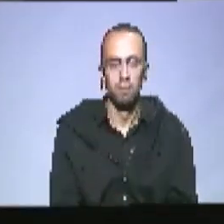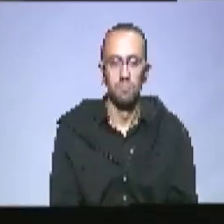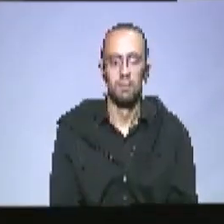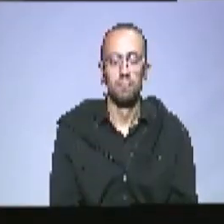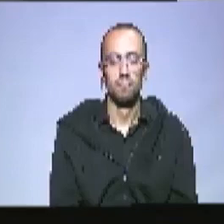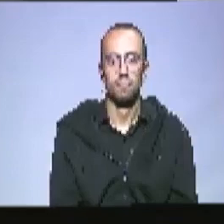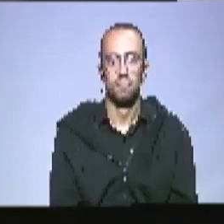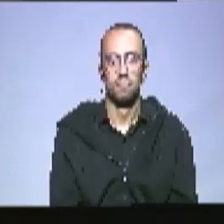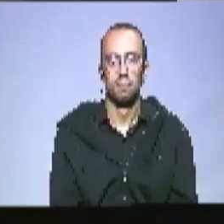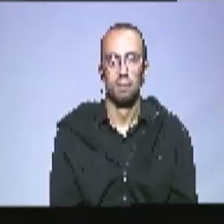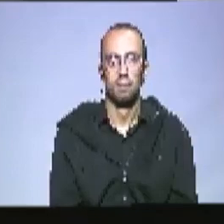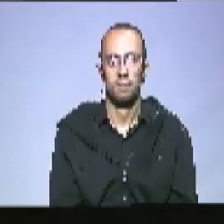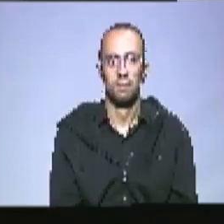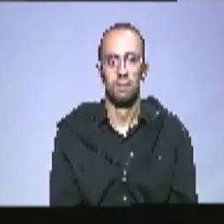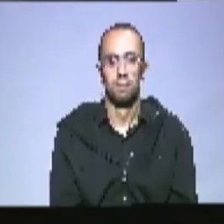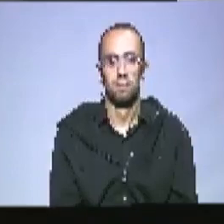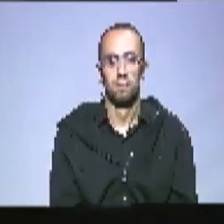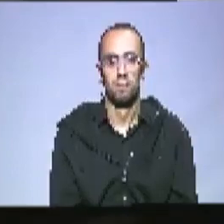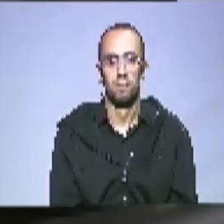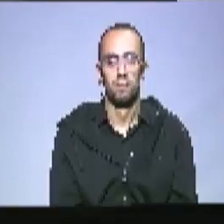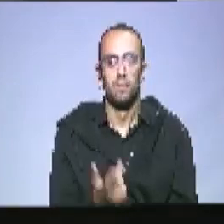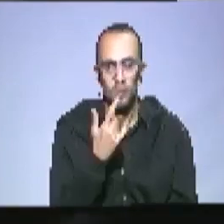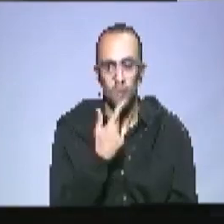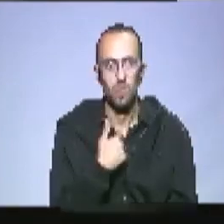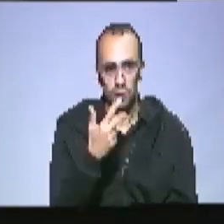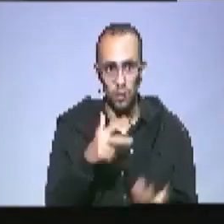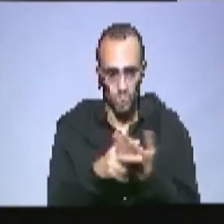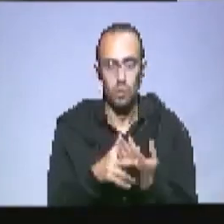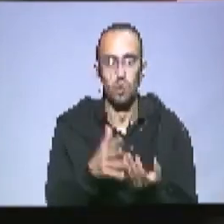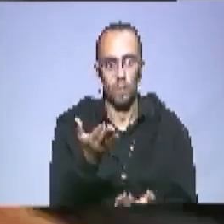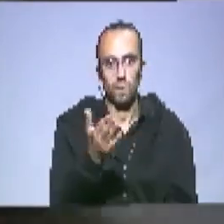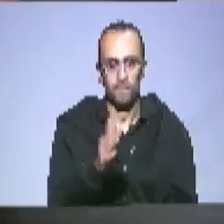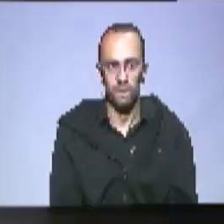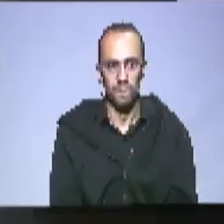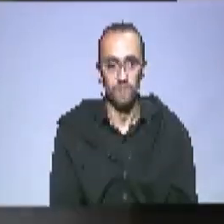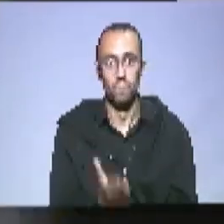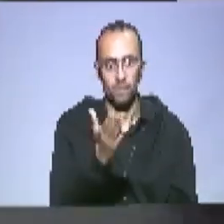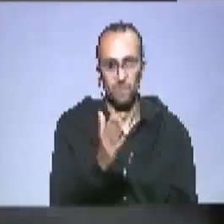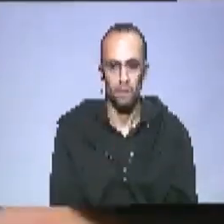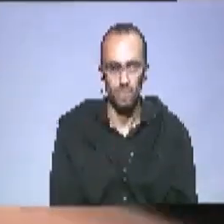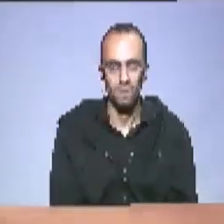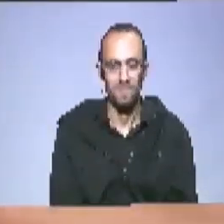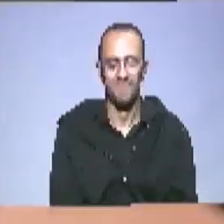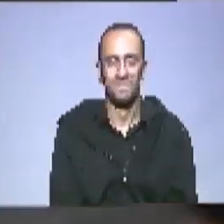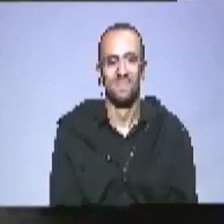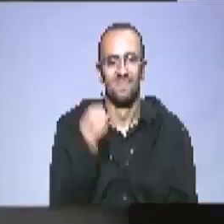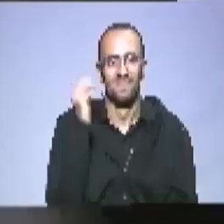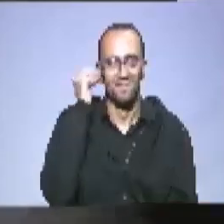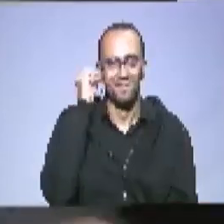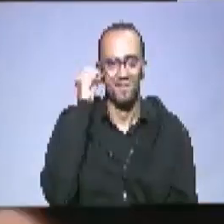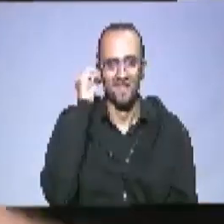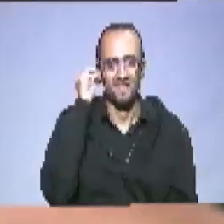بيه. اتفضلي يا استاذه، اتفضلي يا دكتور، قولي عايزه تقطعيني في الكلام؟ اتفضلي بقى قطعيني براحتك. مش انا اهو.